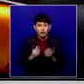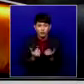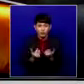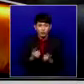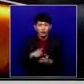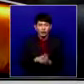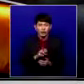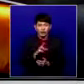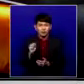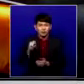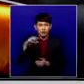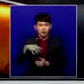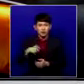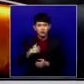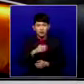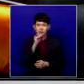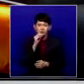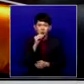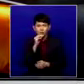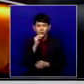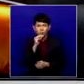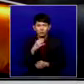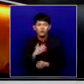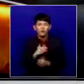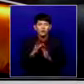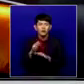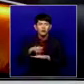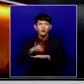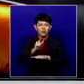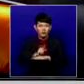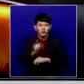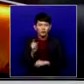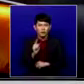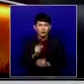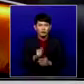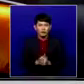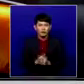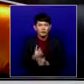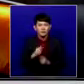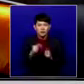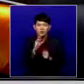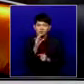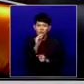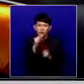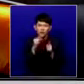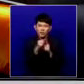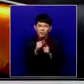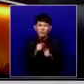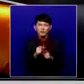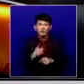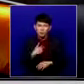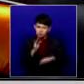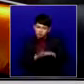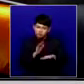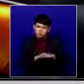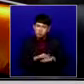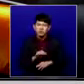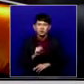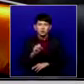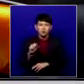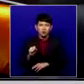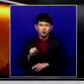ภาที่จะมาให้ทัศนคติผมอยากกราบเรียนท่านประธานด้วยความเคารพว่าเมื่อมีคำพูดอย่างนี้ท่านต้องเตือนสมาชิกครับก